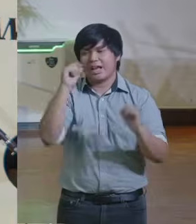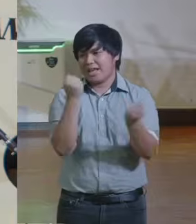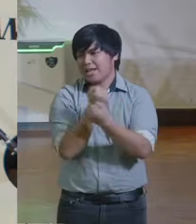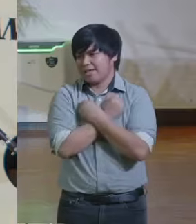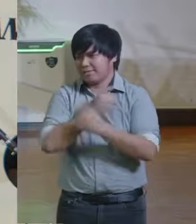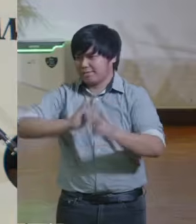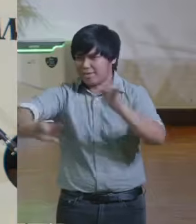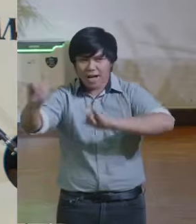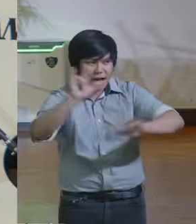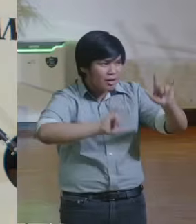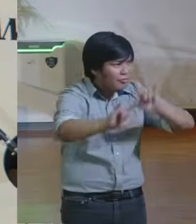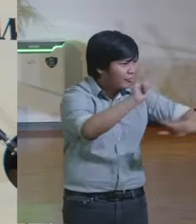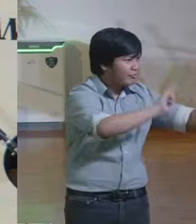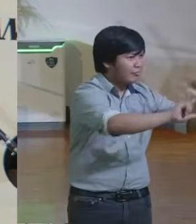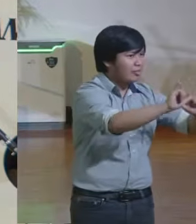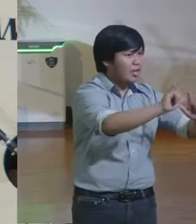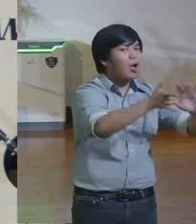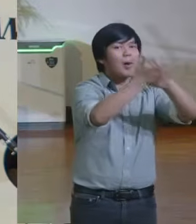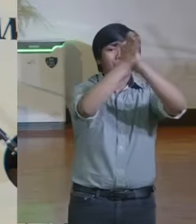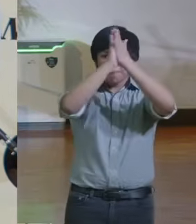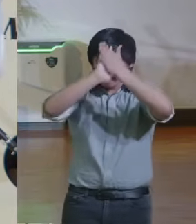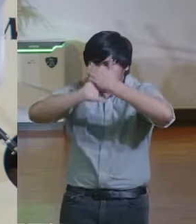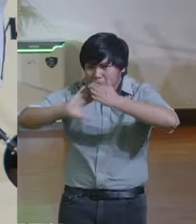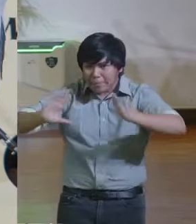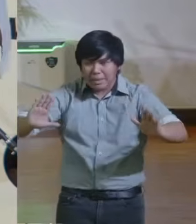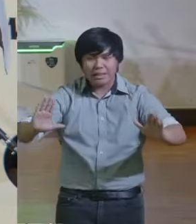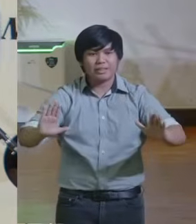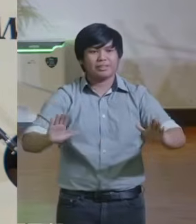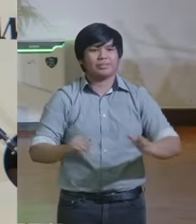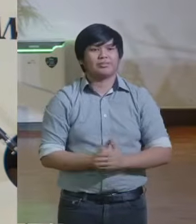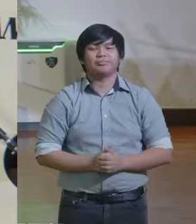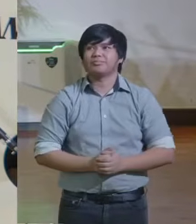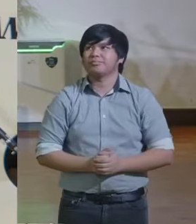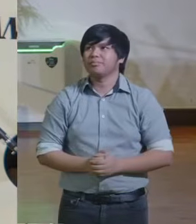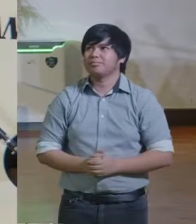Grace to you and peace, Irene,